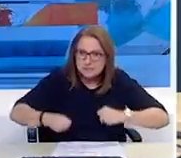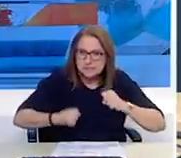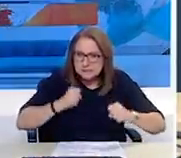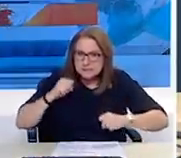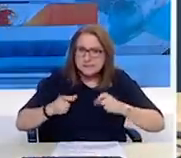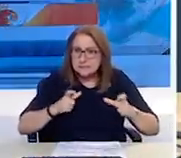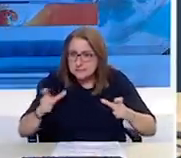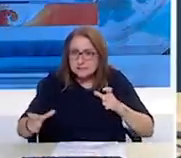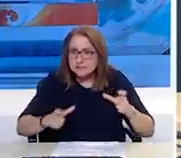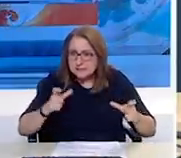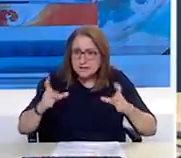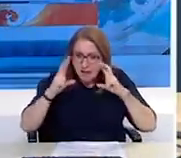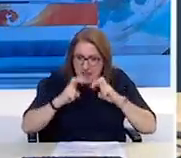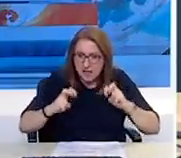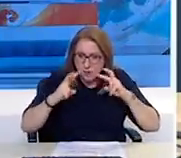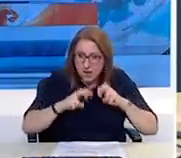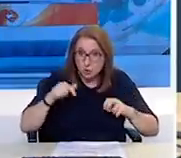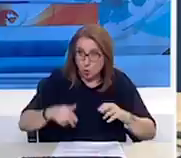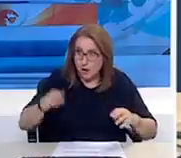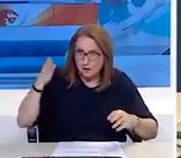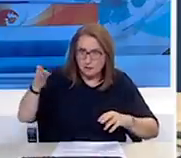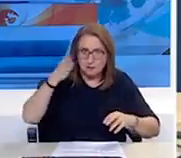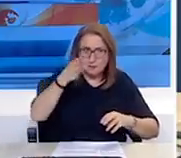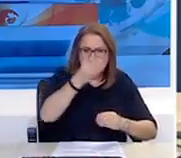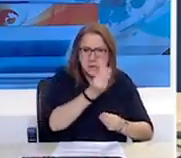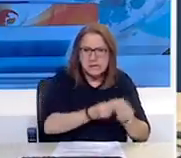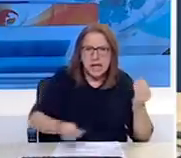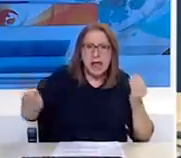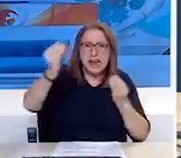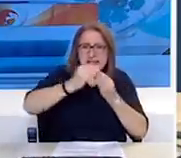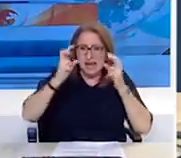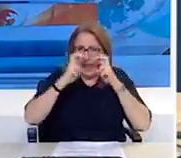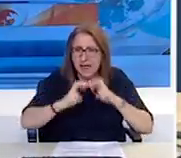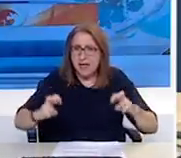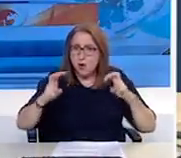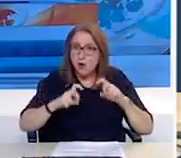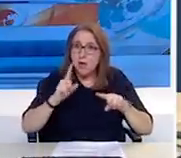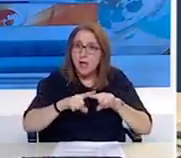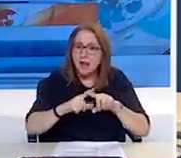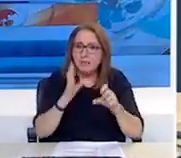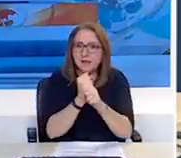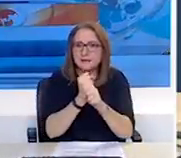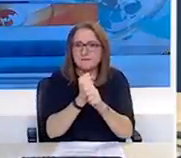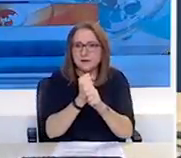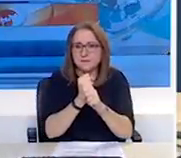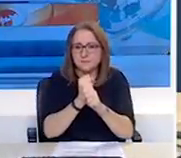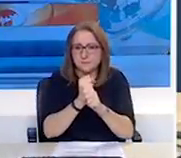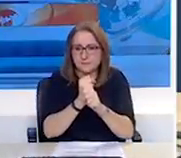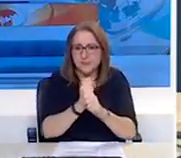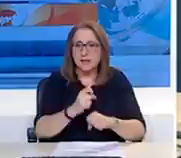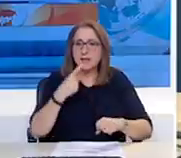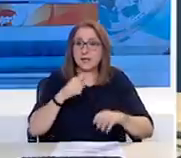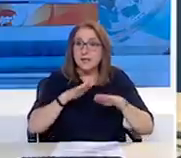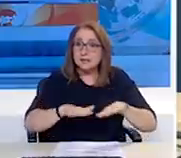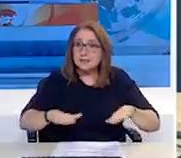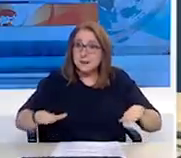τον αυξημένο εργαστηριακό έλεγχο, θα έχουμε ακόμα καλύτερο επίπεδο παρακολούθησης νόσου και ακόμα περισσότερο ακρίβεια. Ο πληθυσμός των παιδιών κινδυνεύει